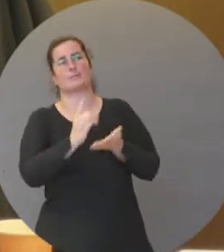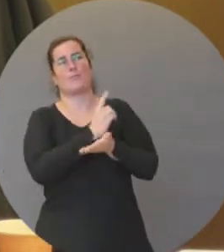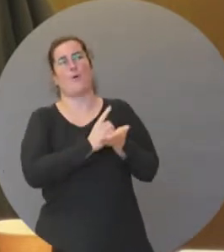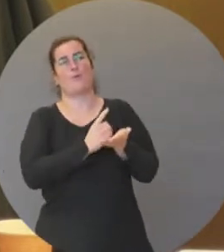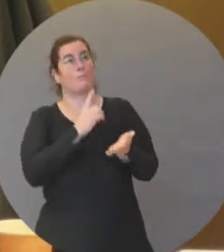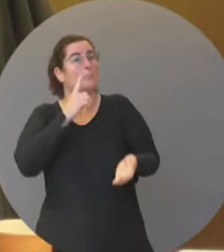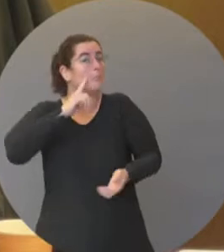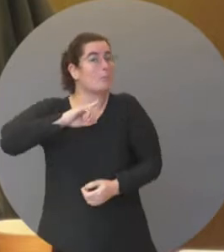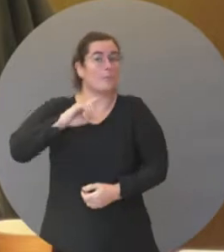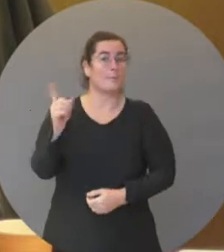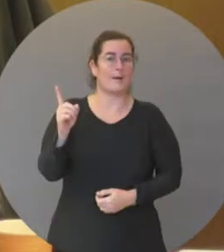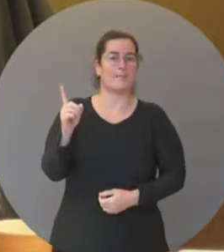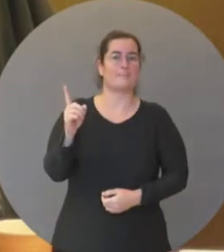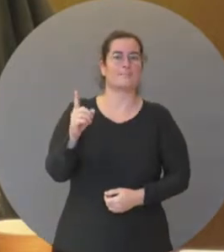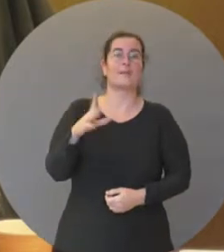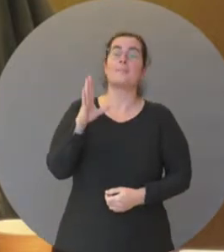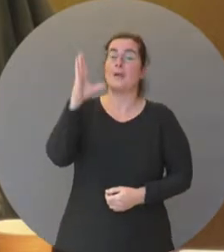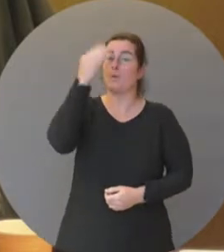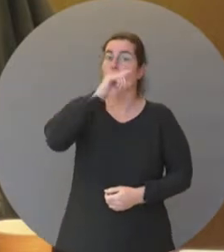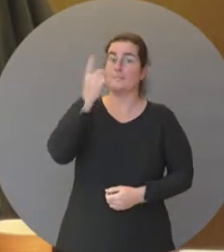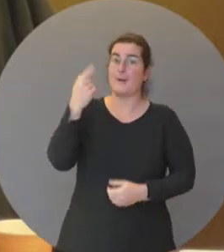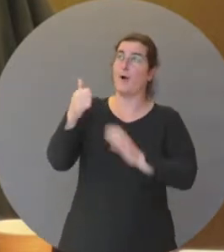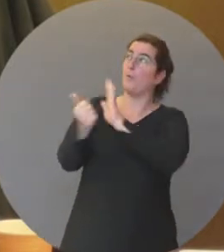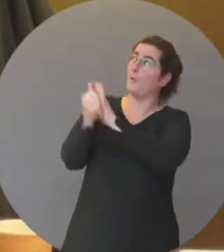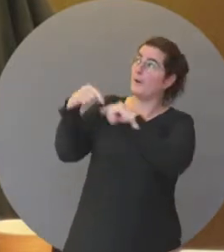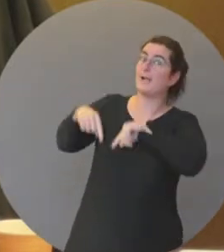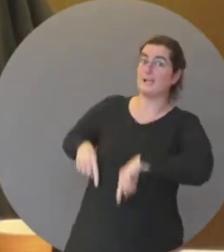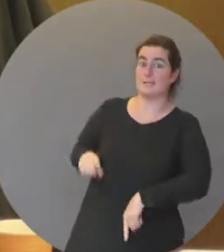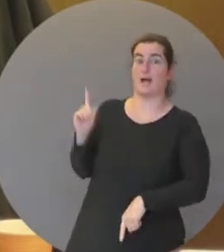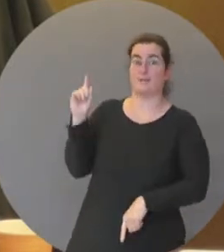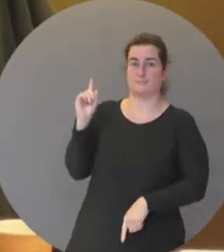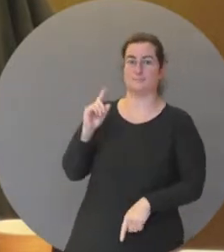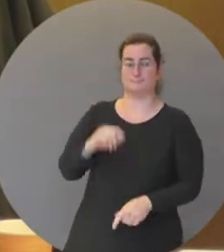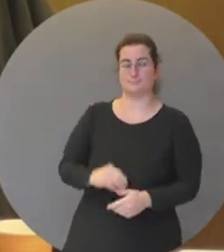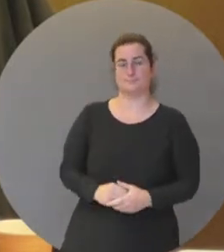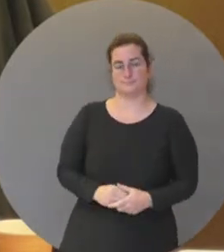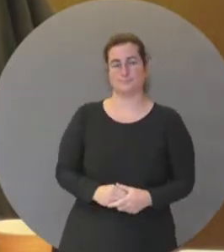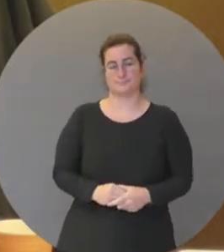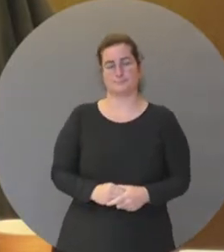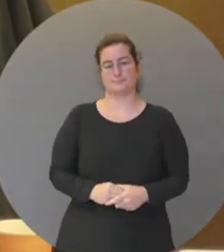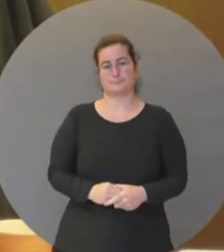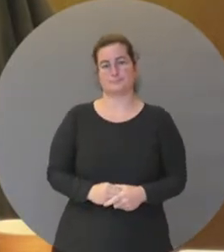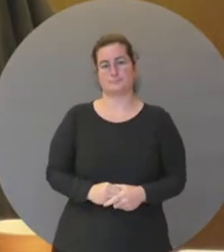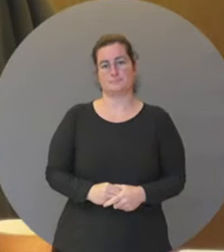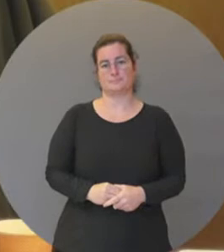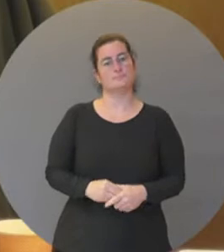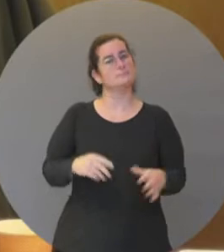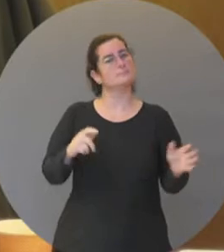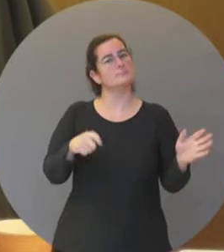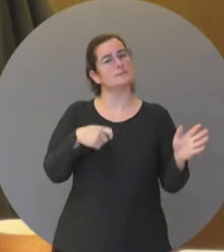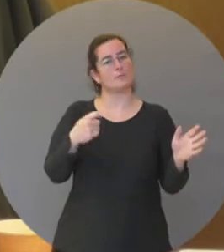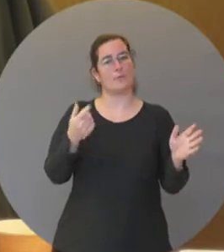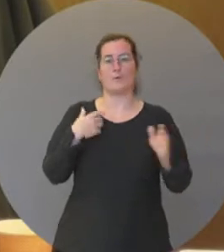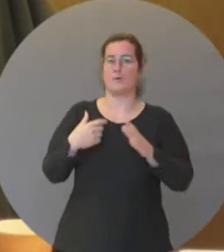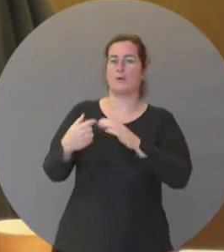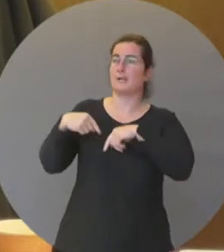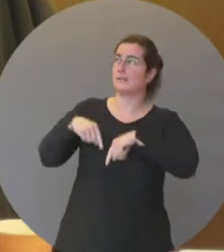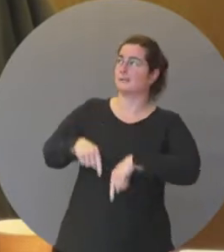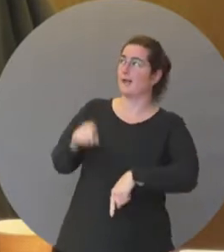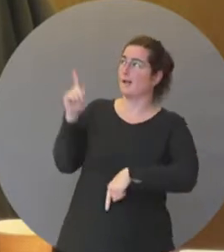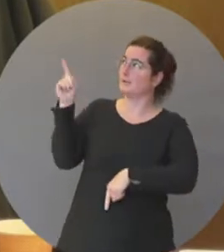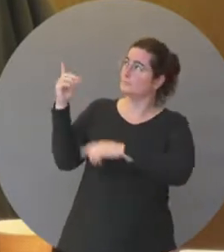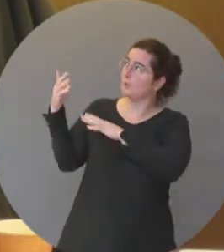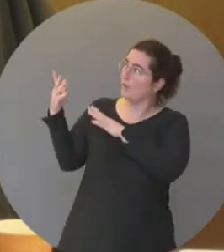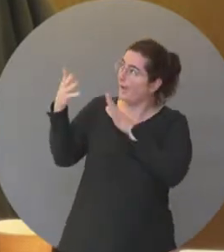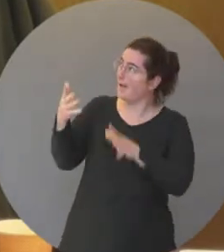on n'oublie pas le rôle de l'État dans cette histoire là qui évidemment doit évidemment s'engager et